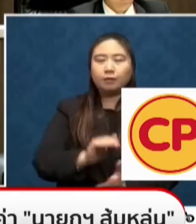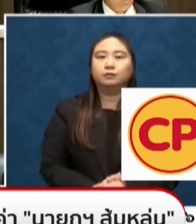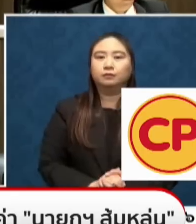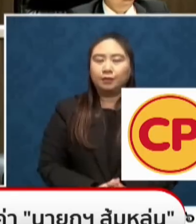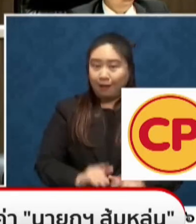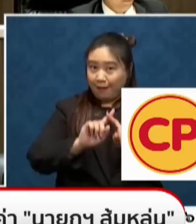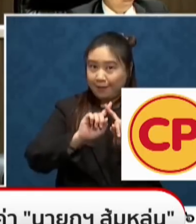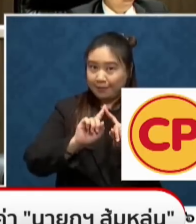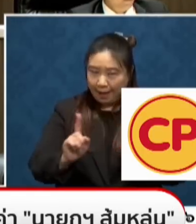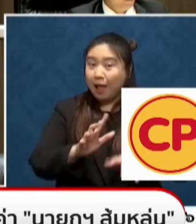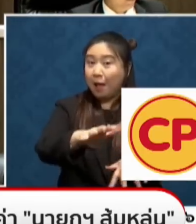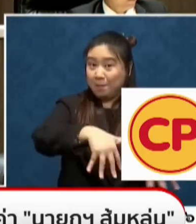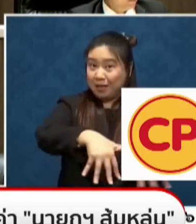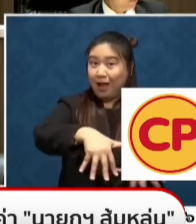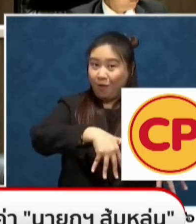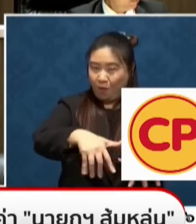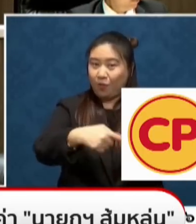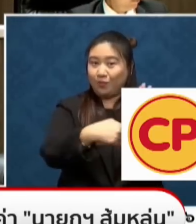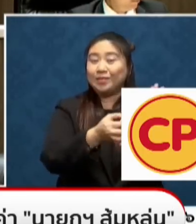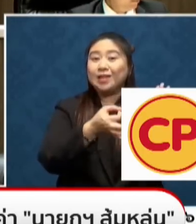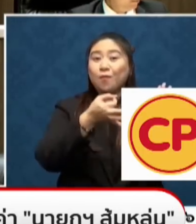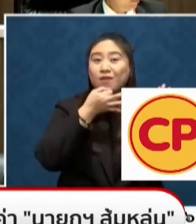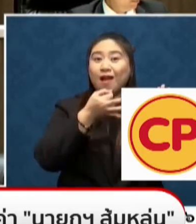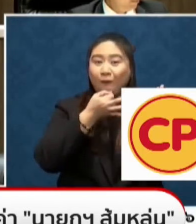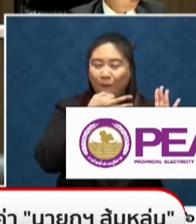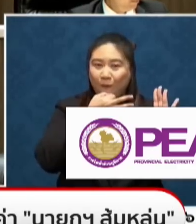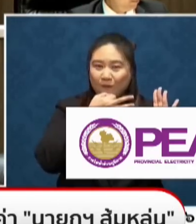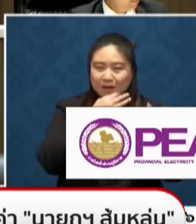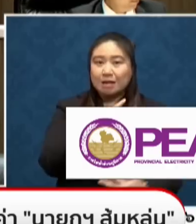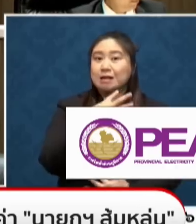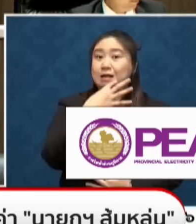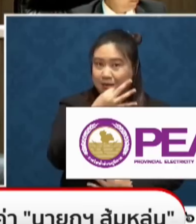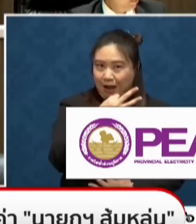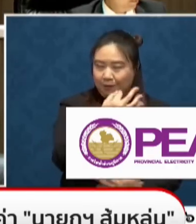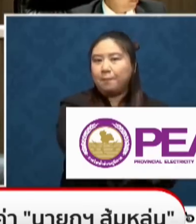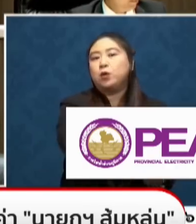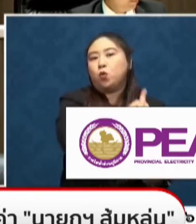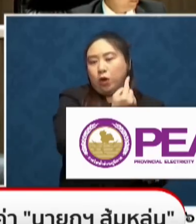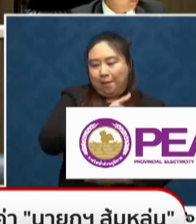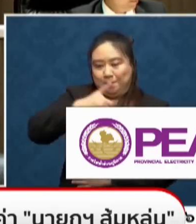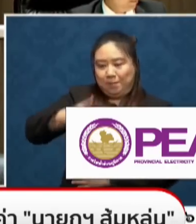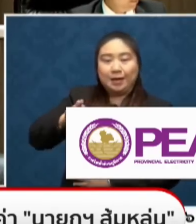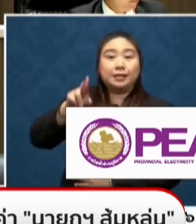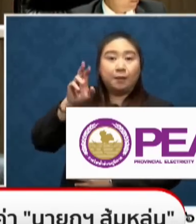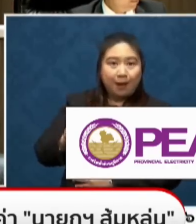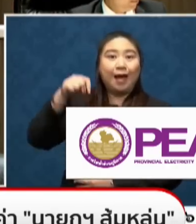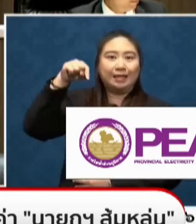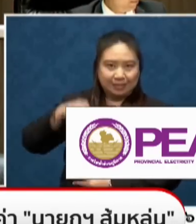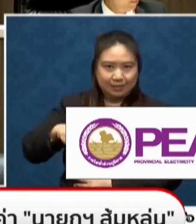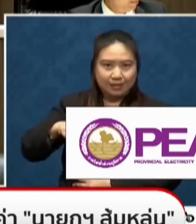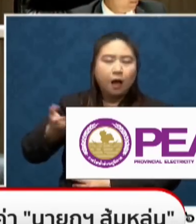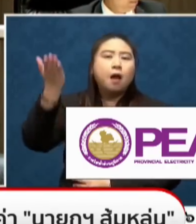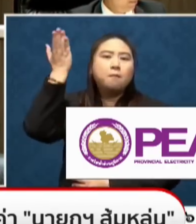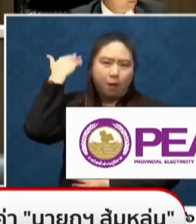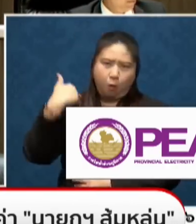ชมเสื้อสีเขียวๆใช่ไหมแต่เขาก็มีการปิดโลโก้นะคะนี่คือทางด้านของส.ส.สิริโรจน์นะ